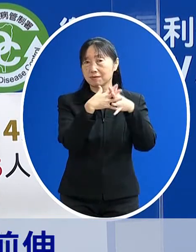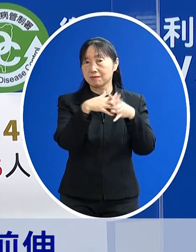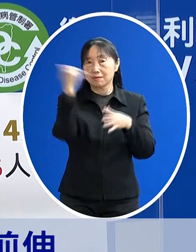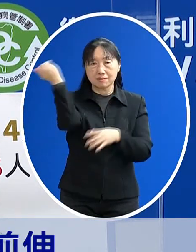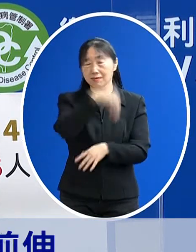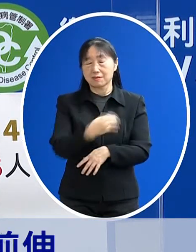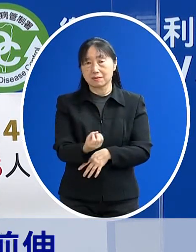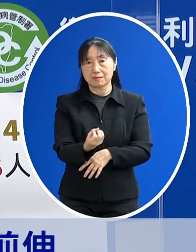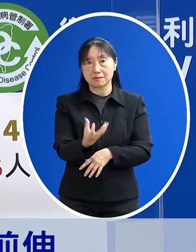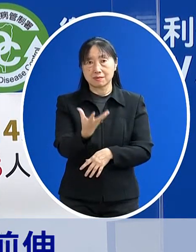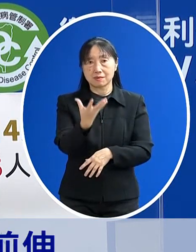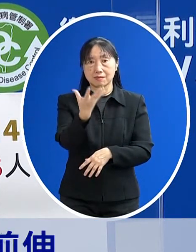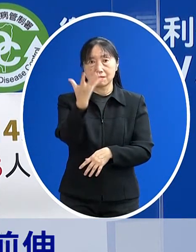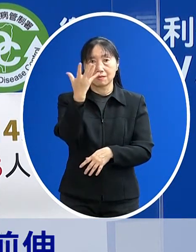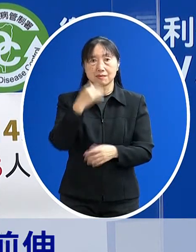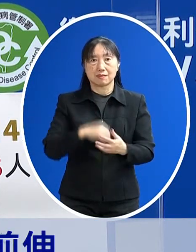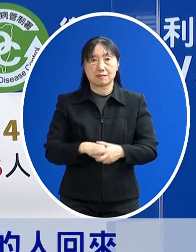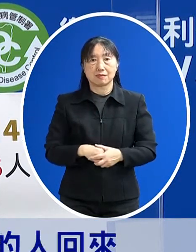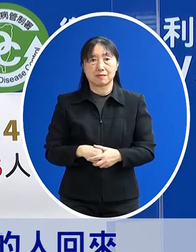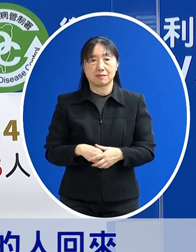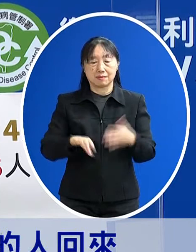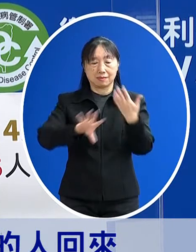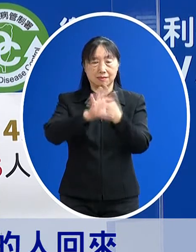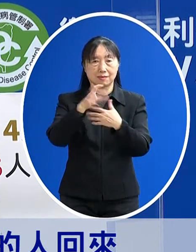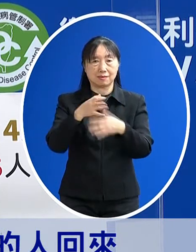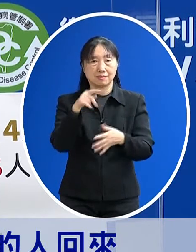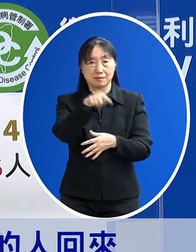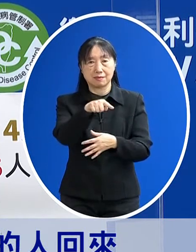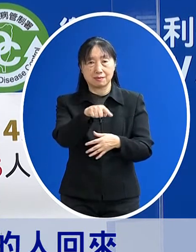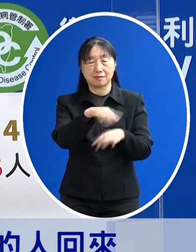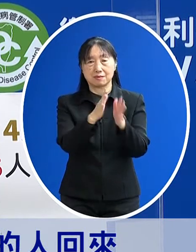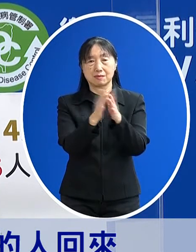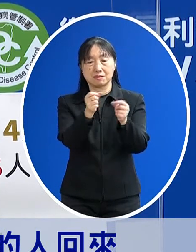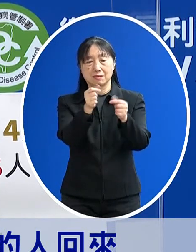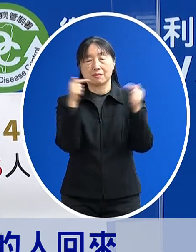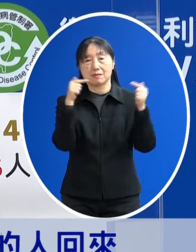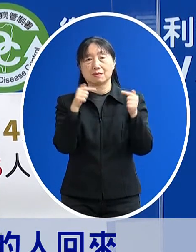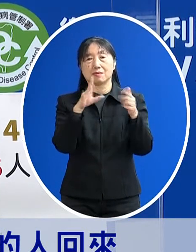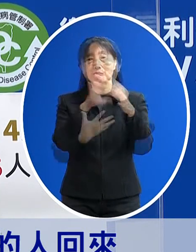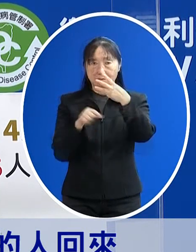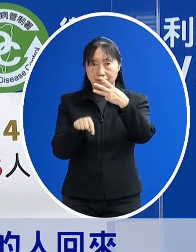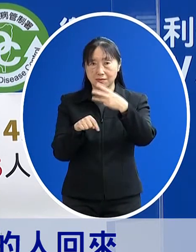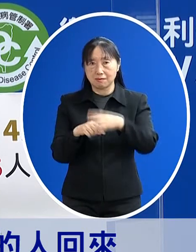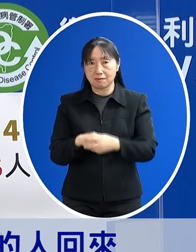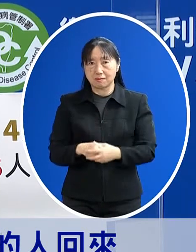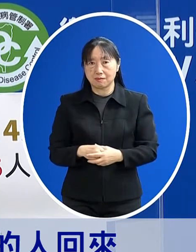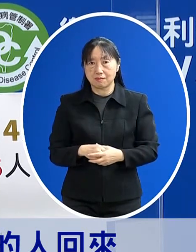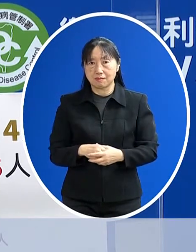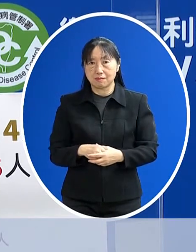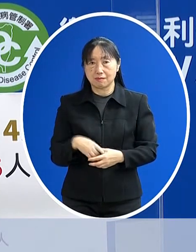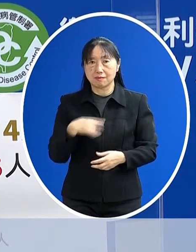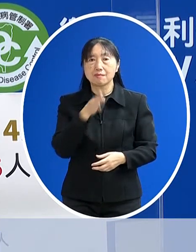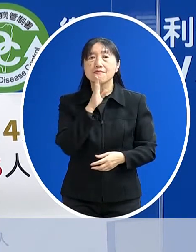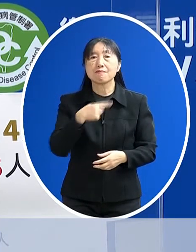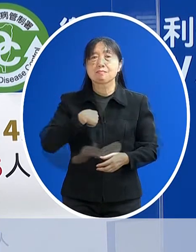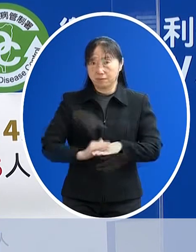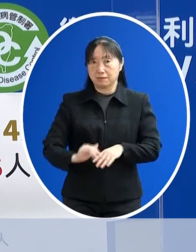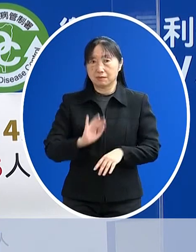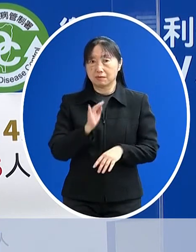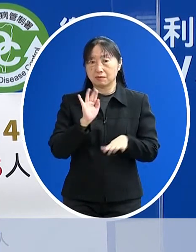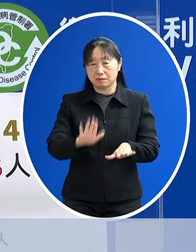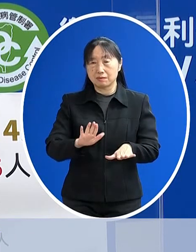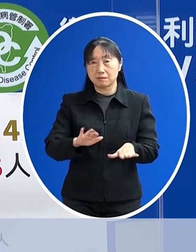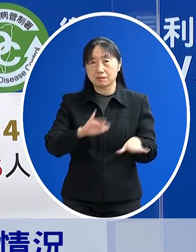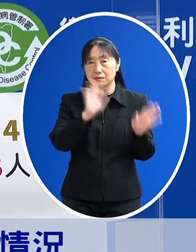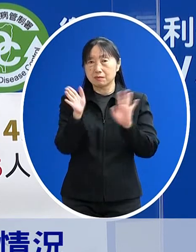突然的往前升，那国外的也大量因为这样子，所以大量的人回来。3月18号是我们第100例，比